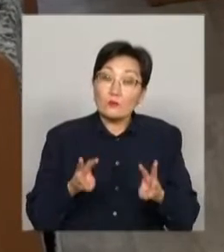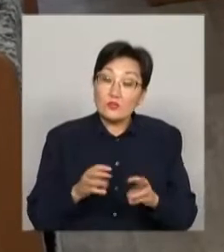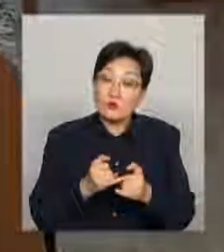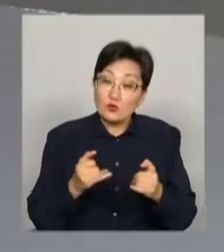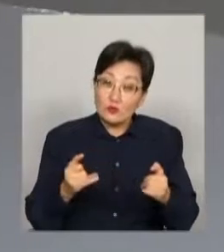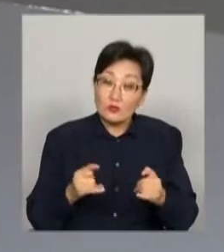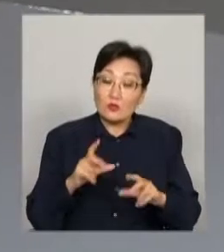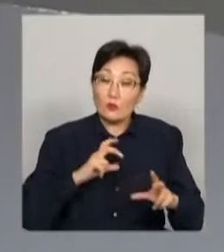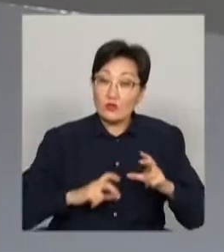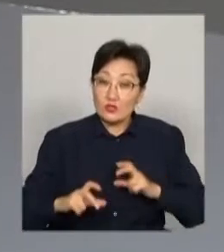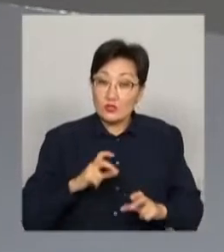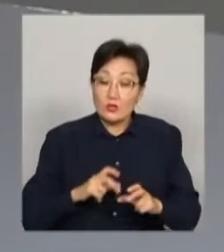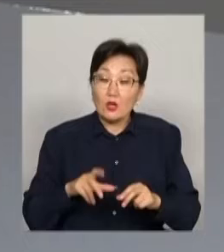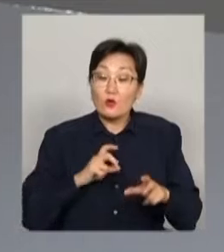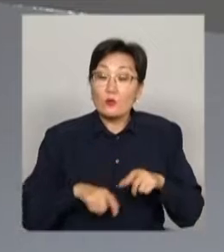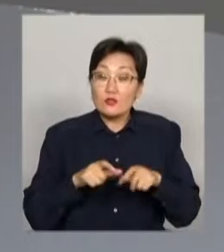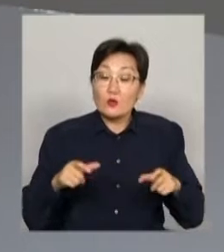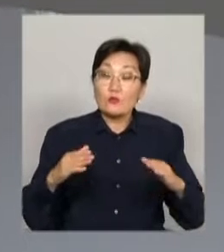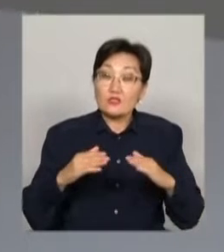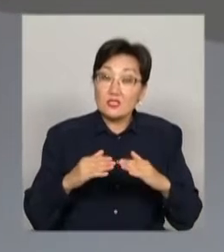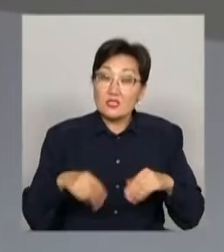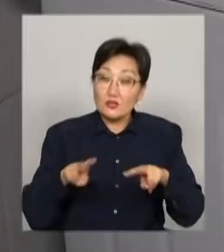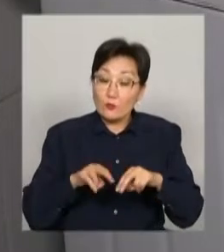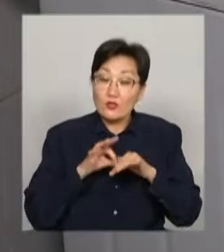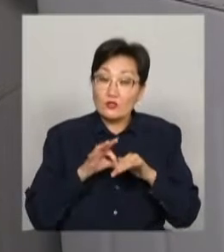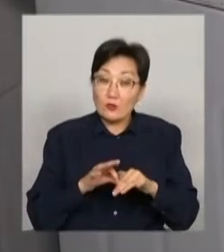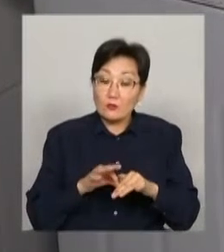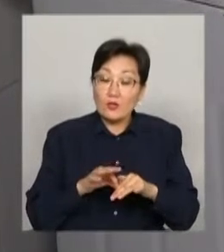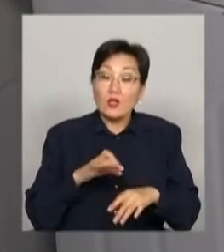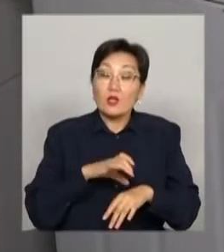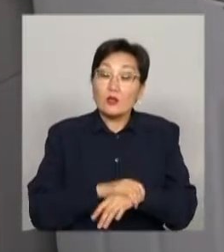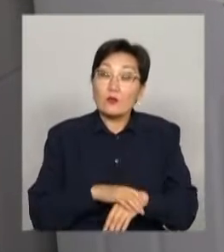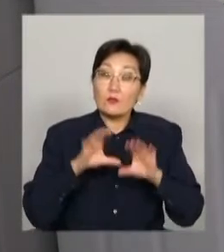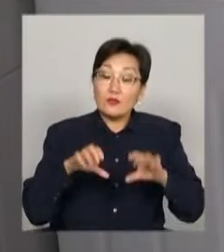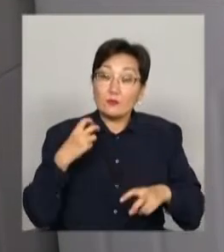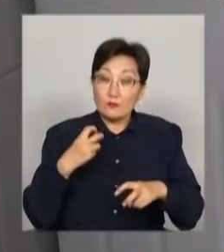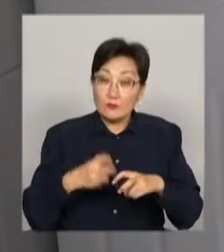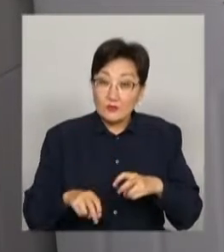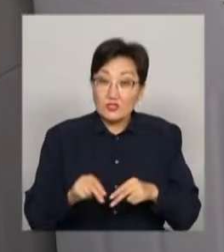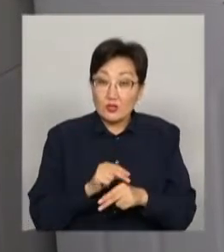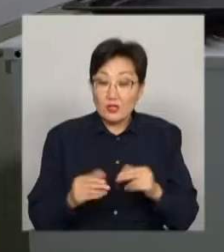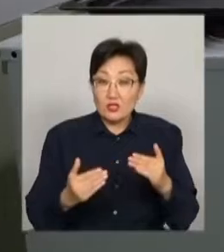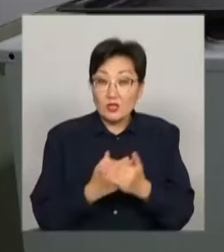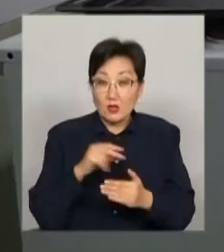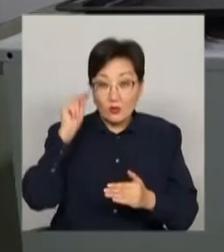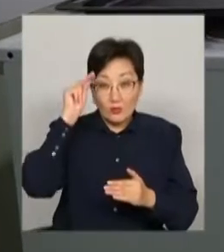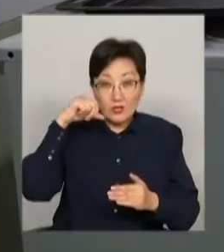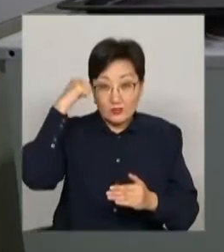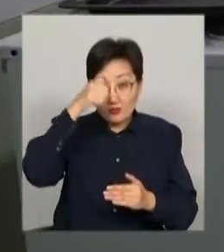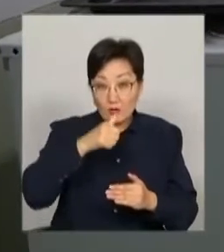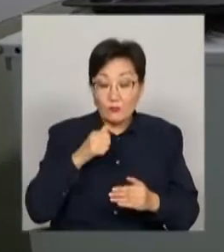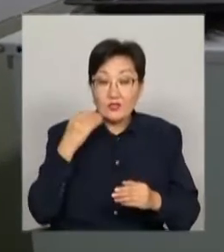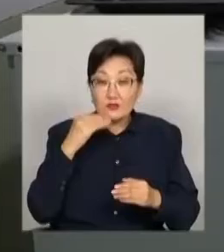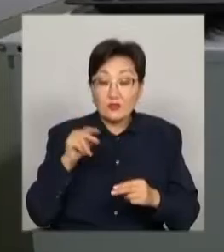үшін университеттердің студенттер үйіне рейд жүргізді. Анықталған заң бұзушылықтар түзеліп, жаңа оқу жылына дейін студенттердің